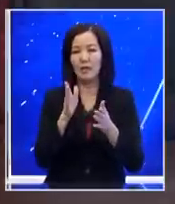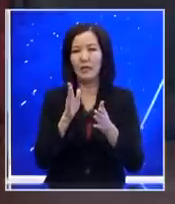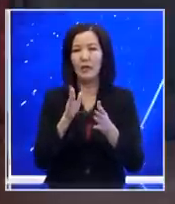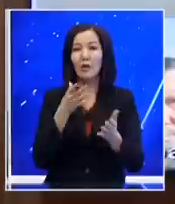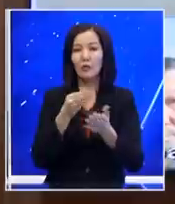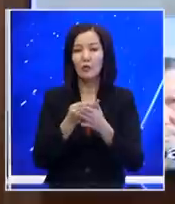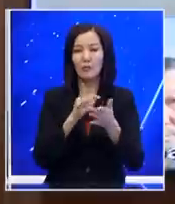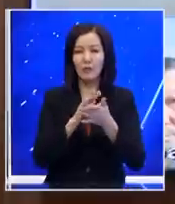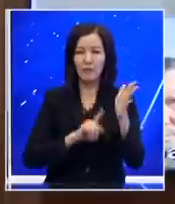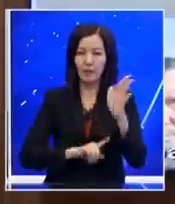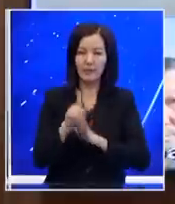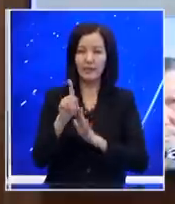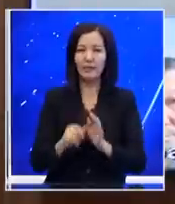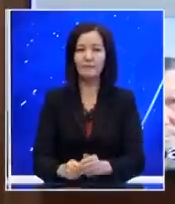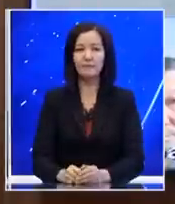жатыр.